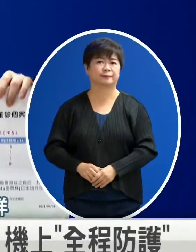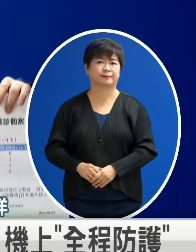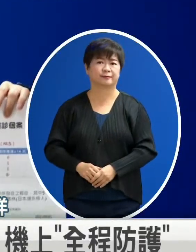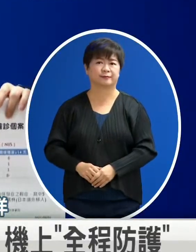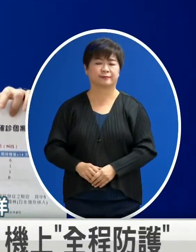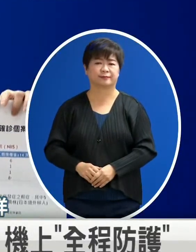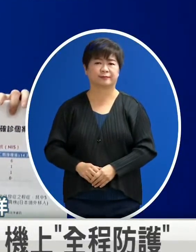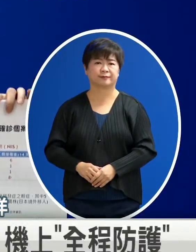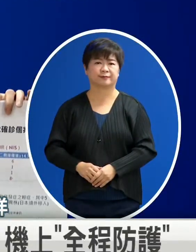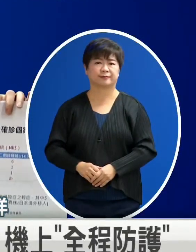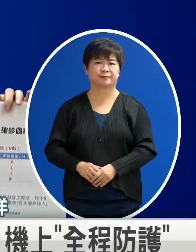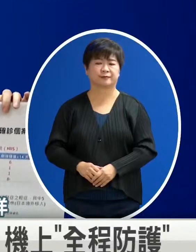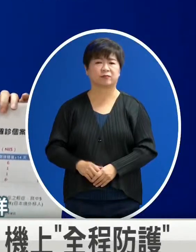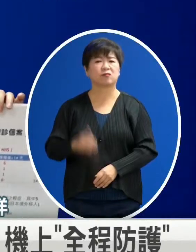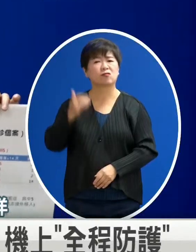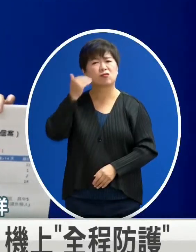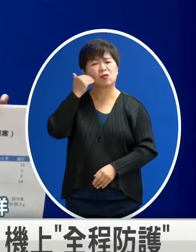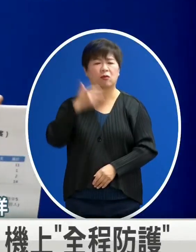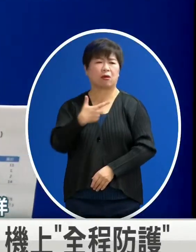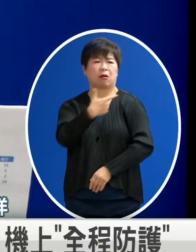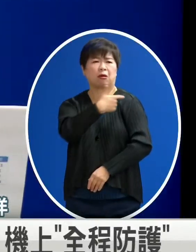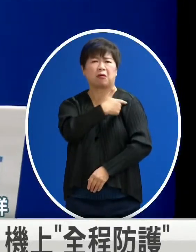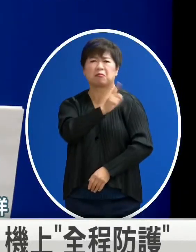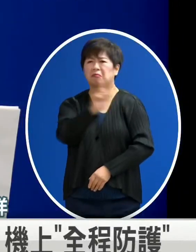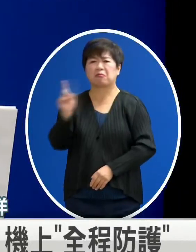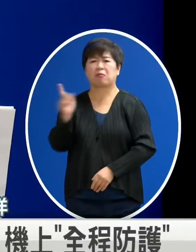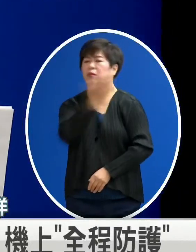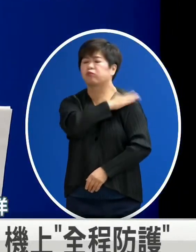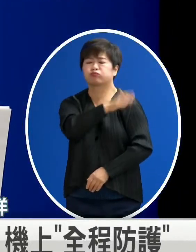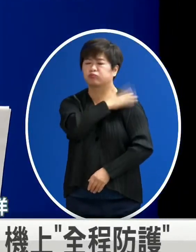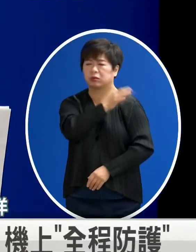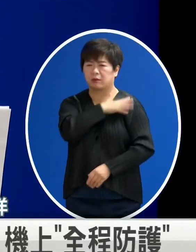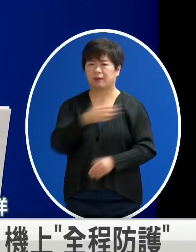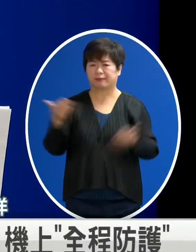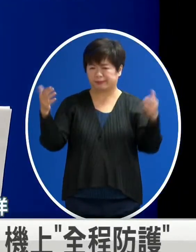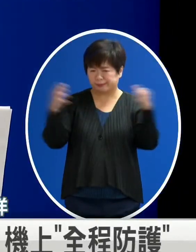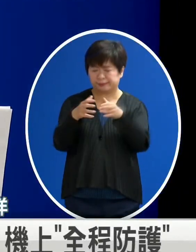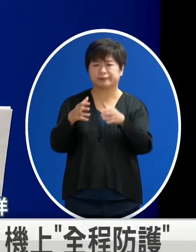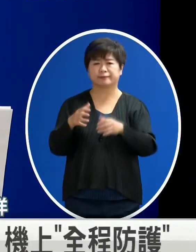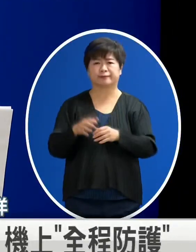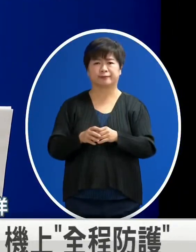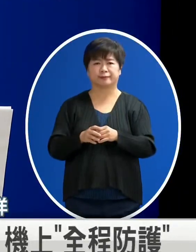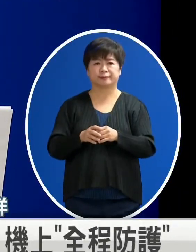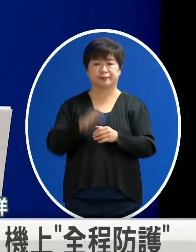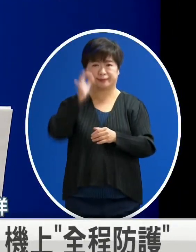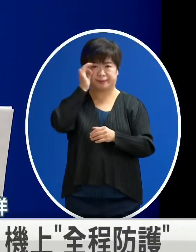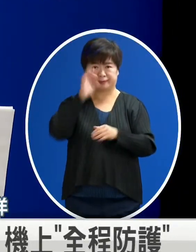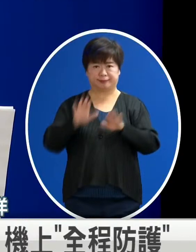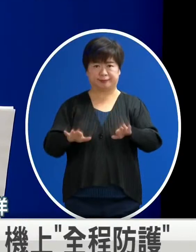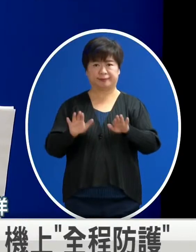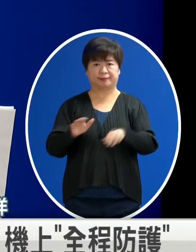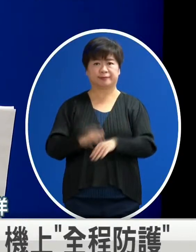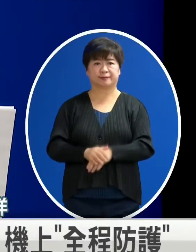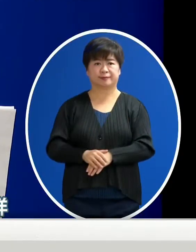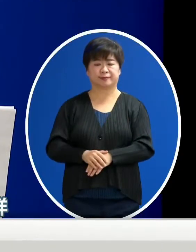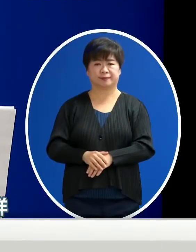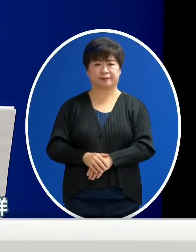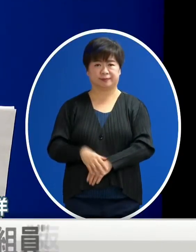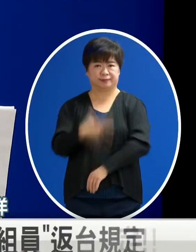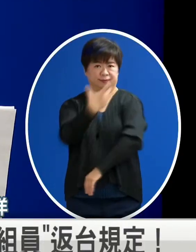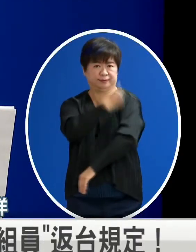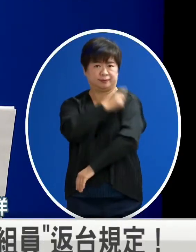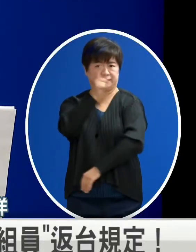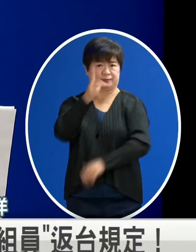那如果不看是哪一个疫苗的话啊，那目前就是以看